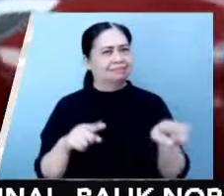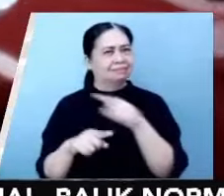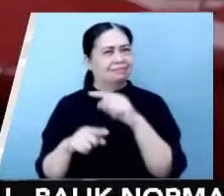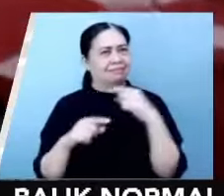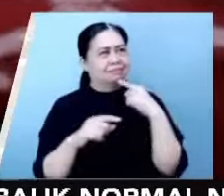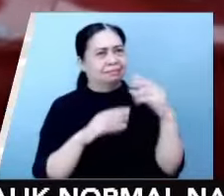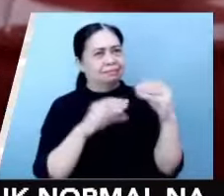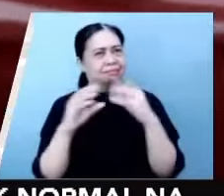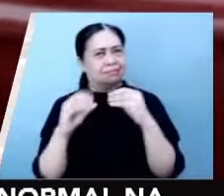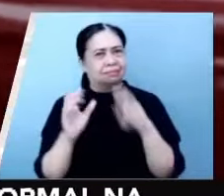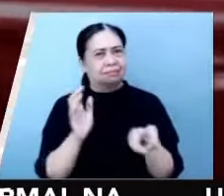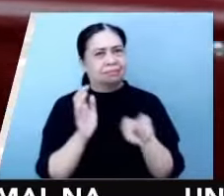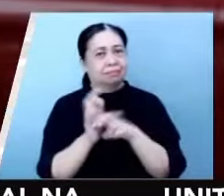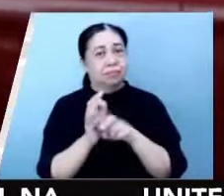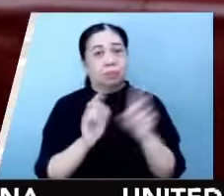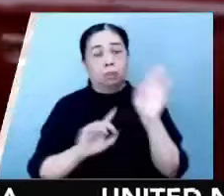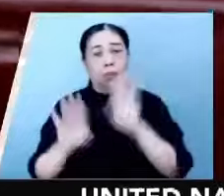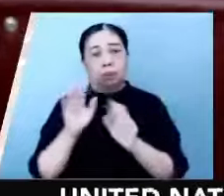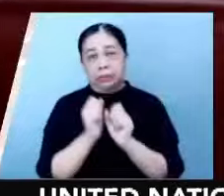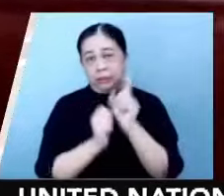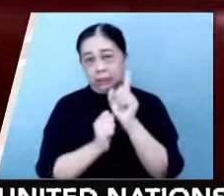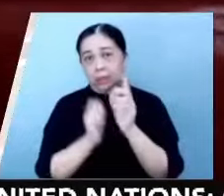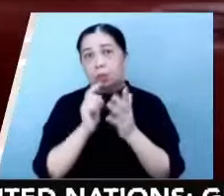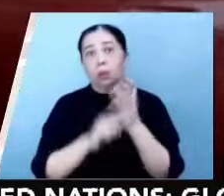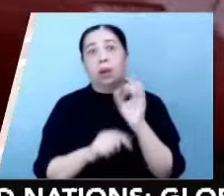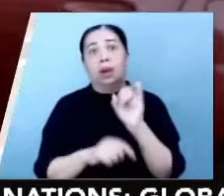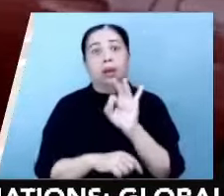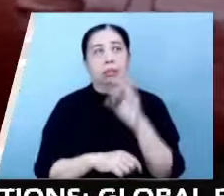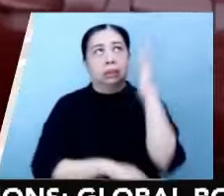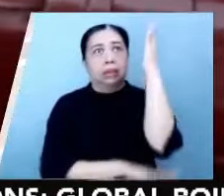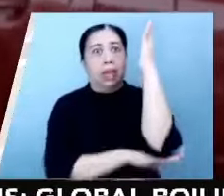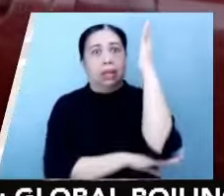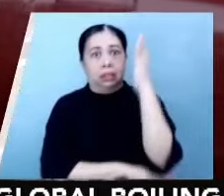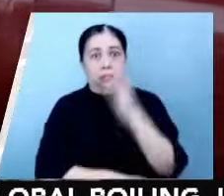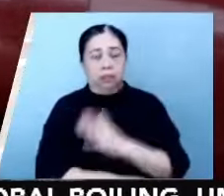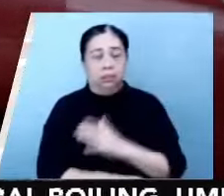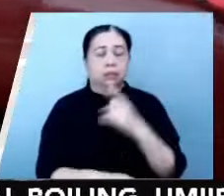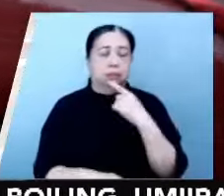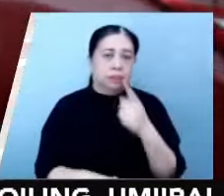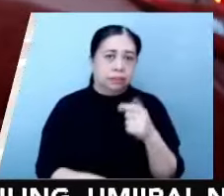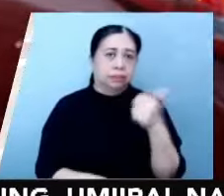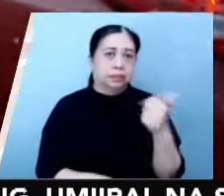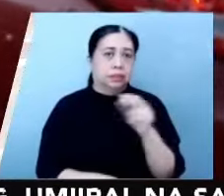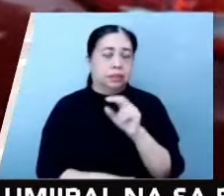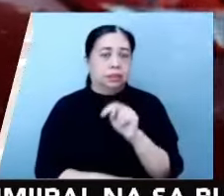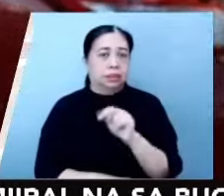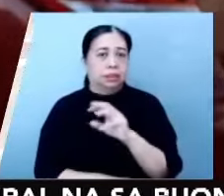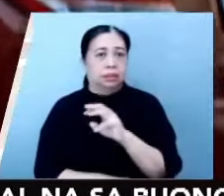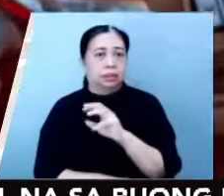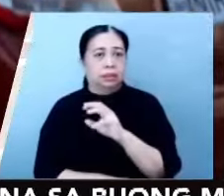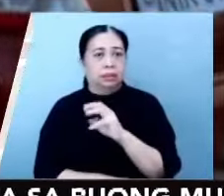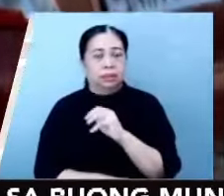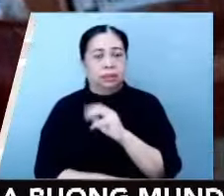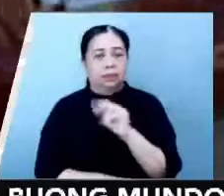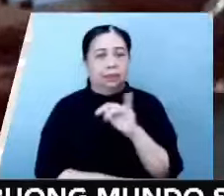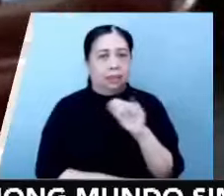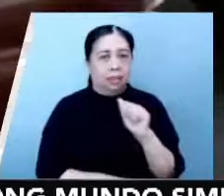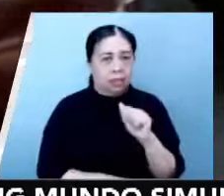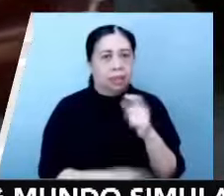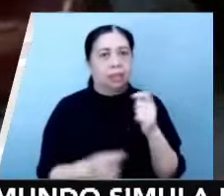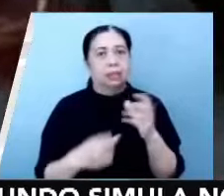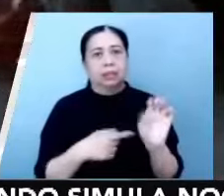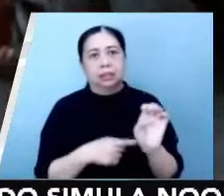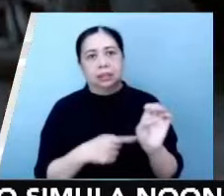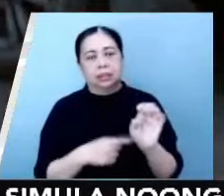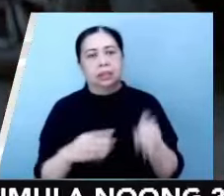ang problema nila dito, pagsapit ng tanghali. Ang sabi naman ng MIA, ang ginagawa nila contingency dito, ay nagbibigay sila ng